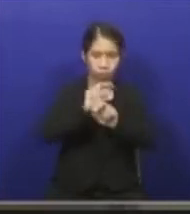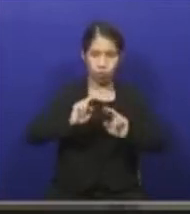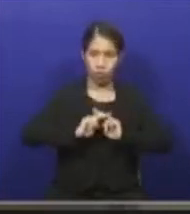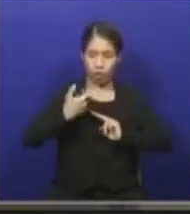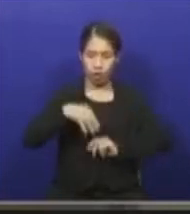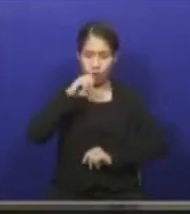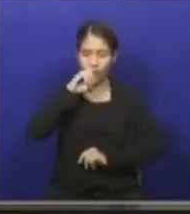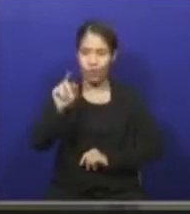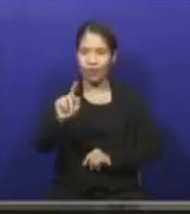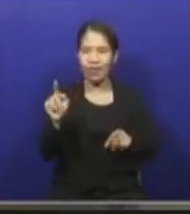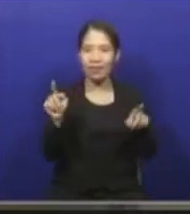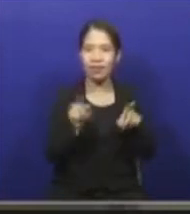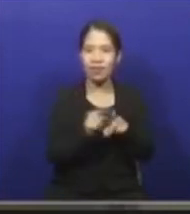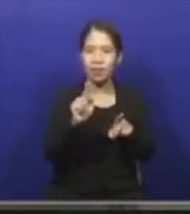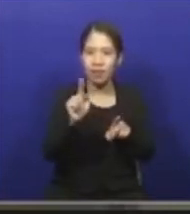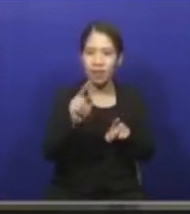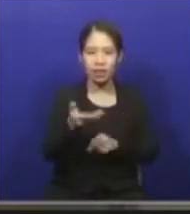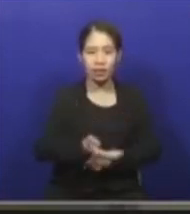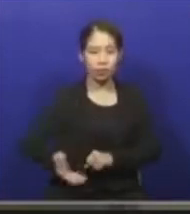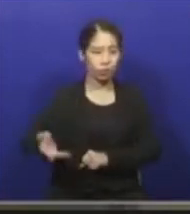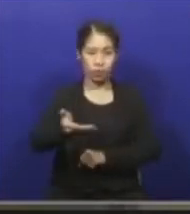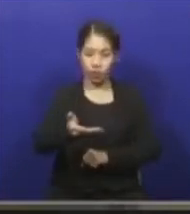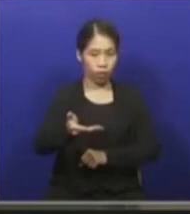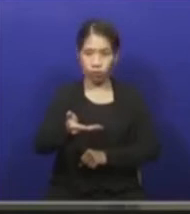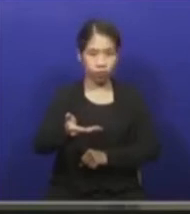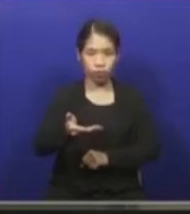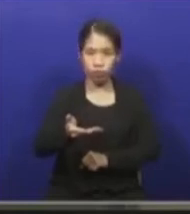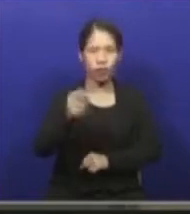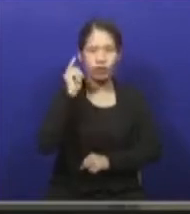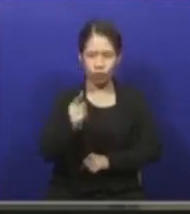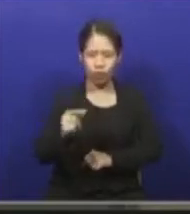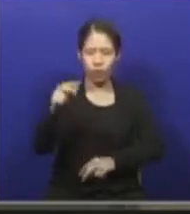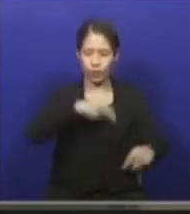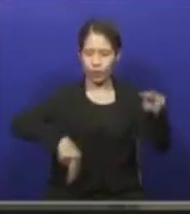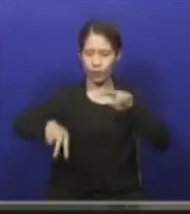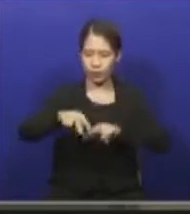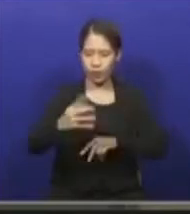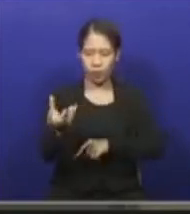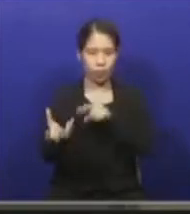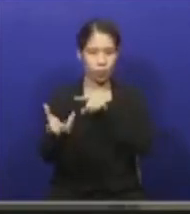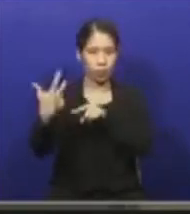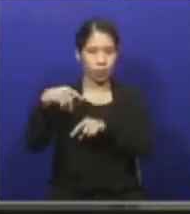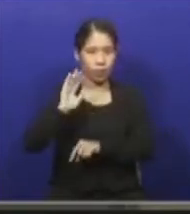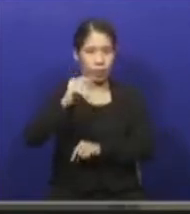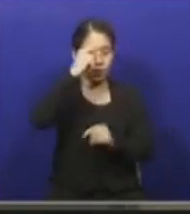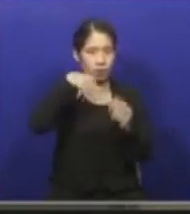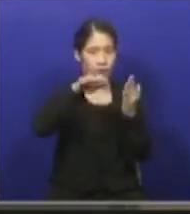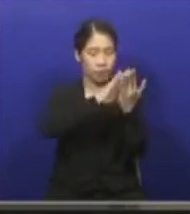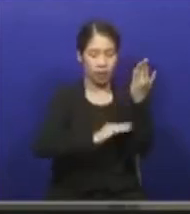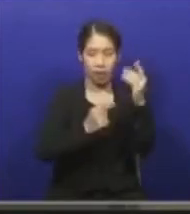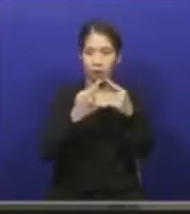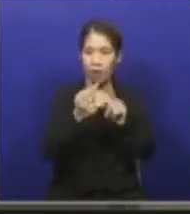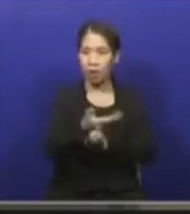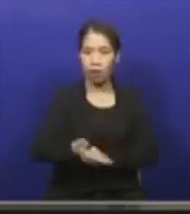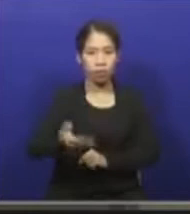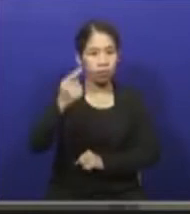องว่าเป็นสิ่งที่ไม่สามารถหลีกเลี่ยงได้ในการพิทักษ์รักษาผลประโยชน์ของชาตินั่นเองแต่เราหารู้ไหมครับท่านประธ